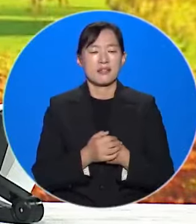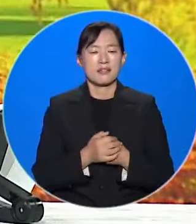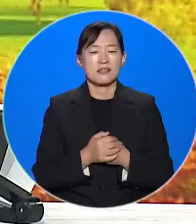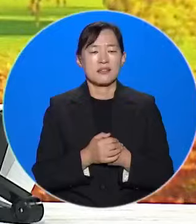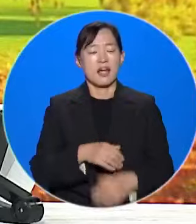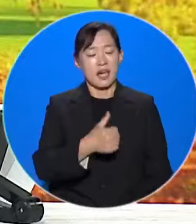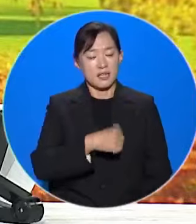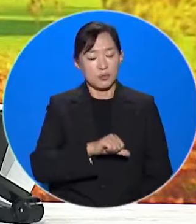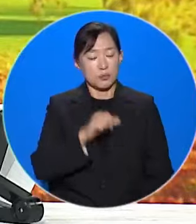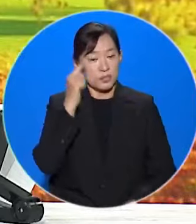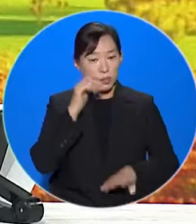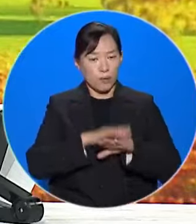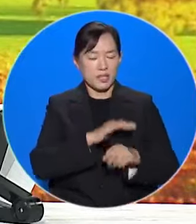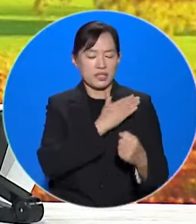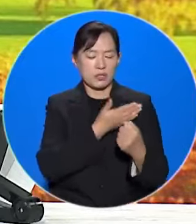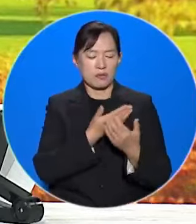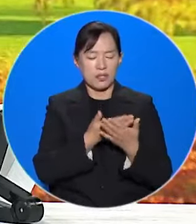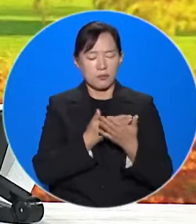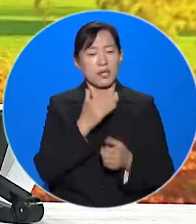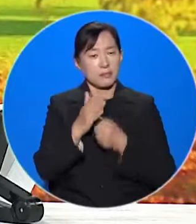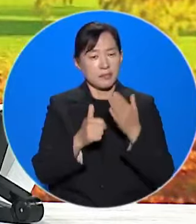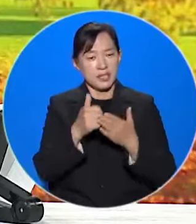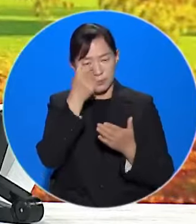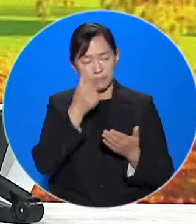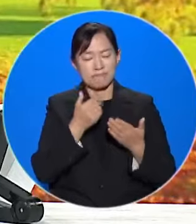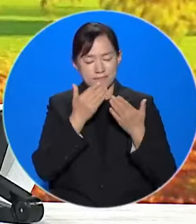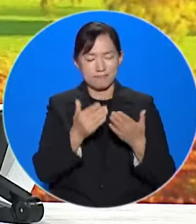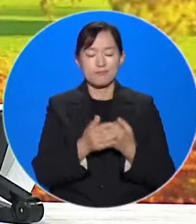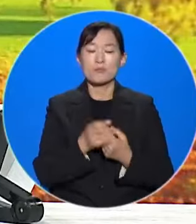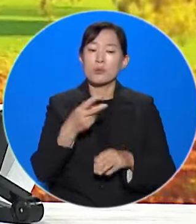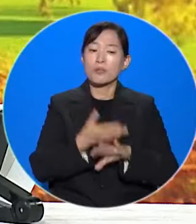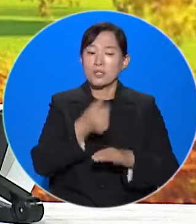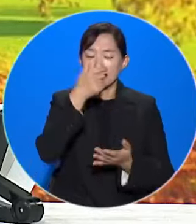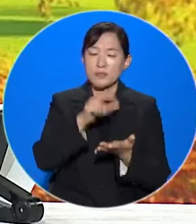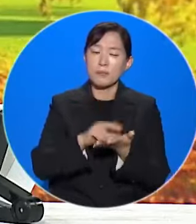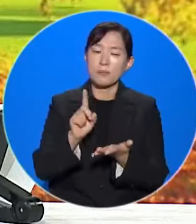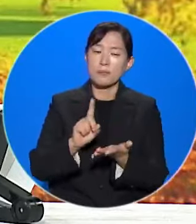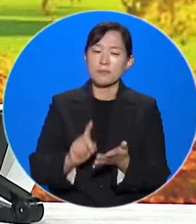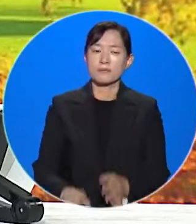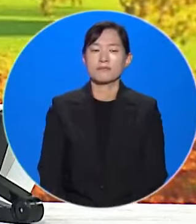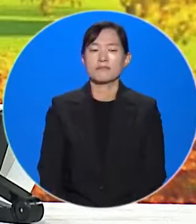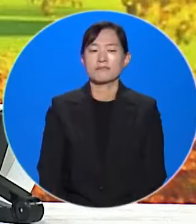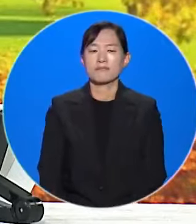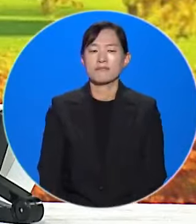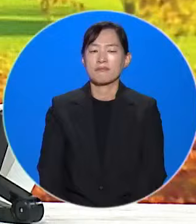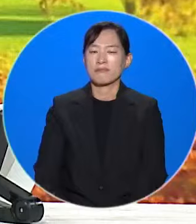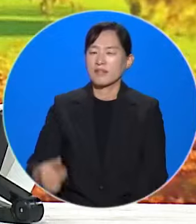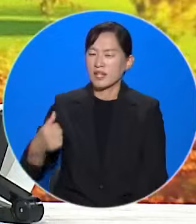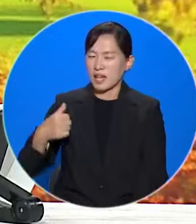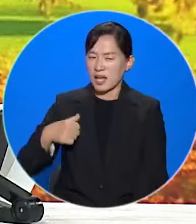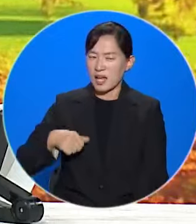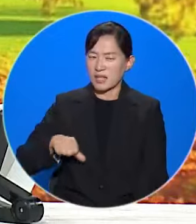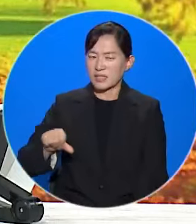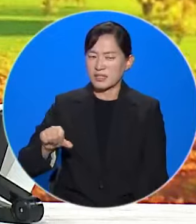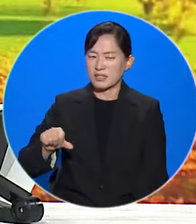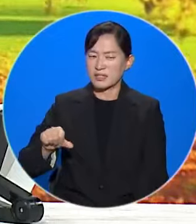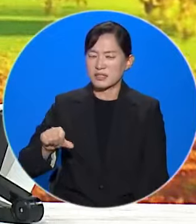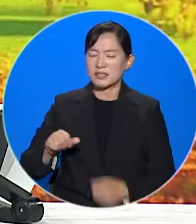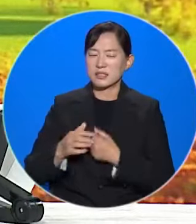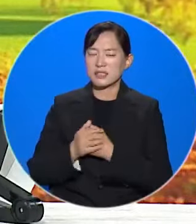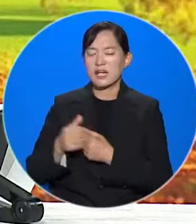기도하고. 네, 권사님 그럼 또 다른 기도 제목 뭐가 있을까요? 아들 사위가, 저 딸 사위가 교회를